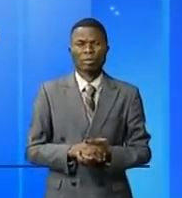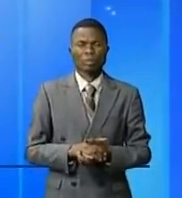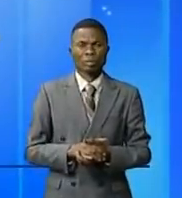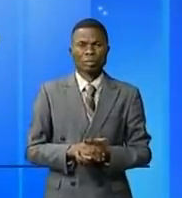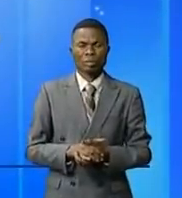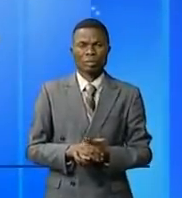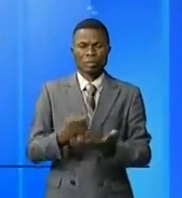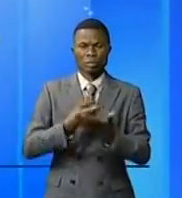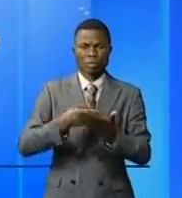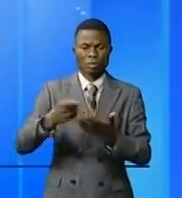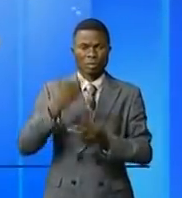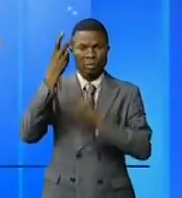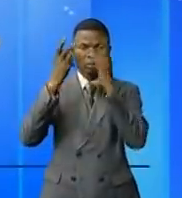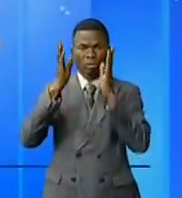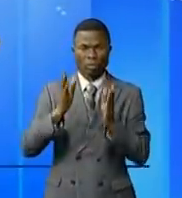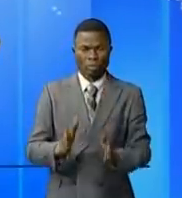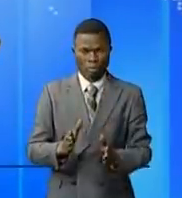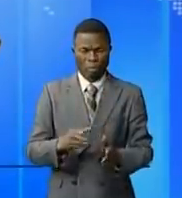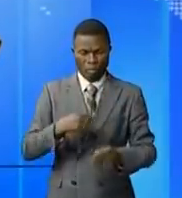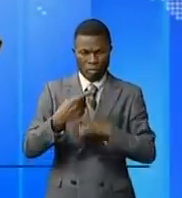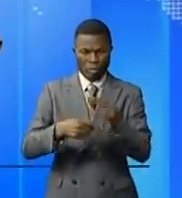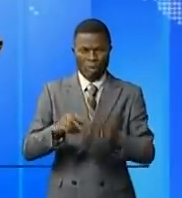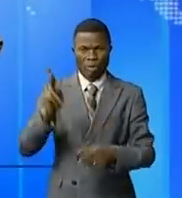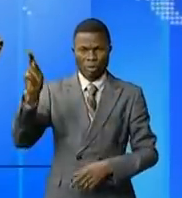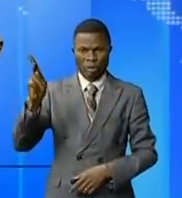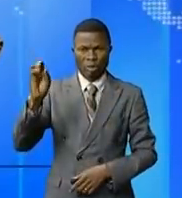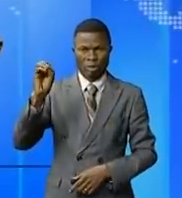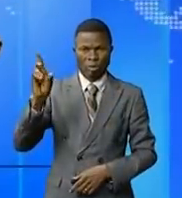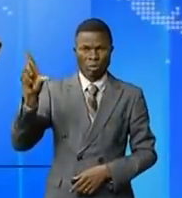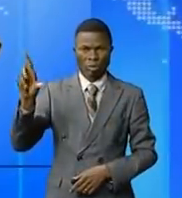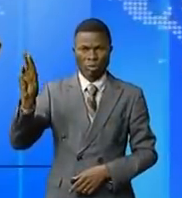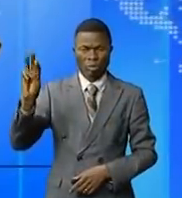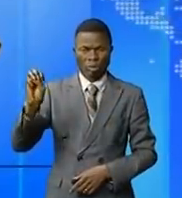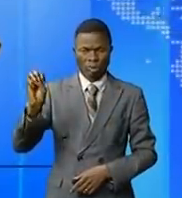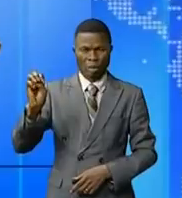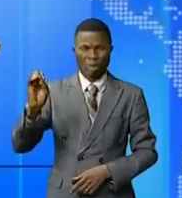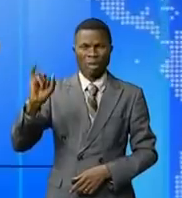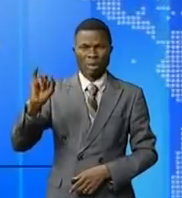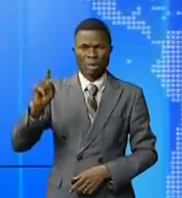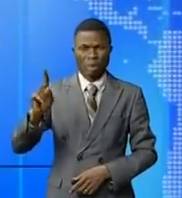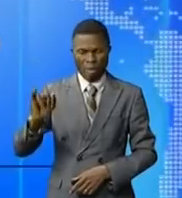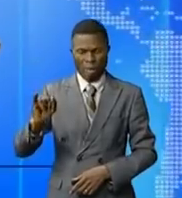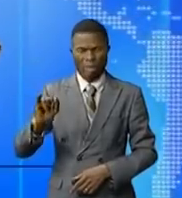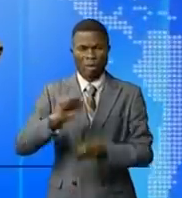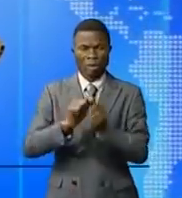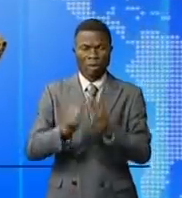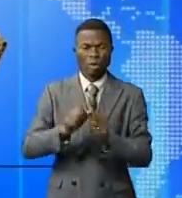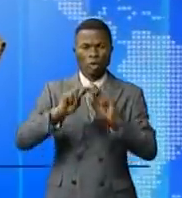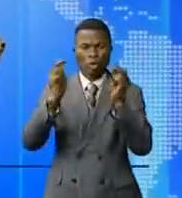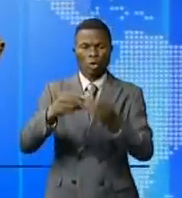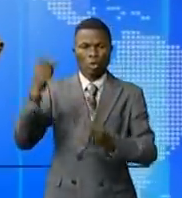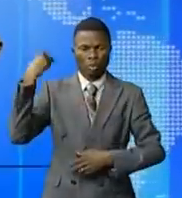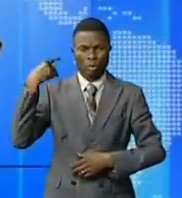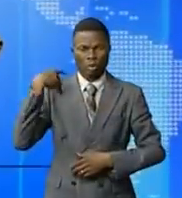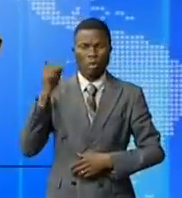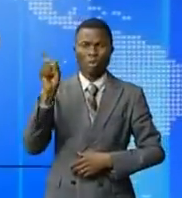La semaine du tourisme a vécu à Kolwezi, capitale mondiale du cobalt. À l'occasion, un groupe de députés en a